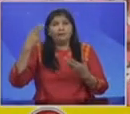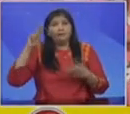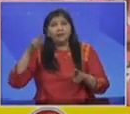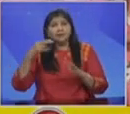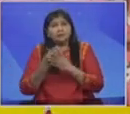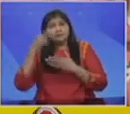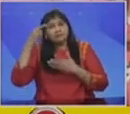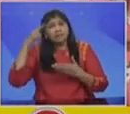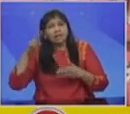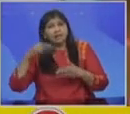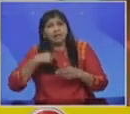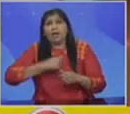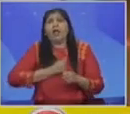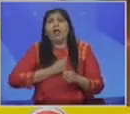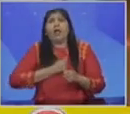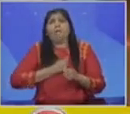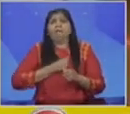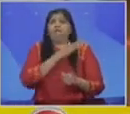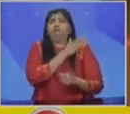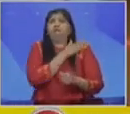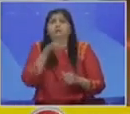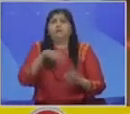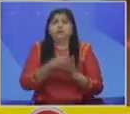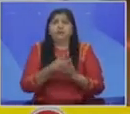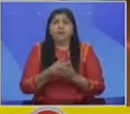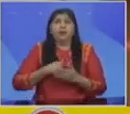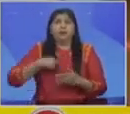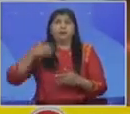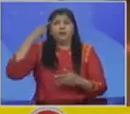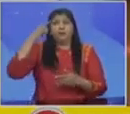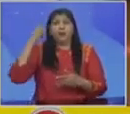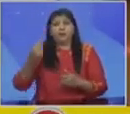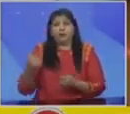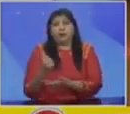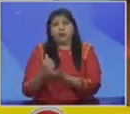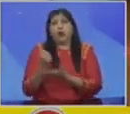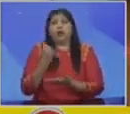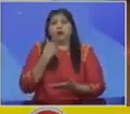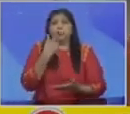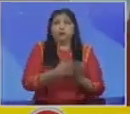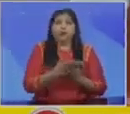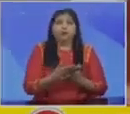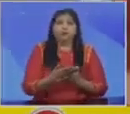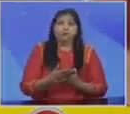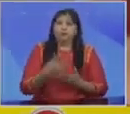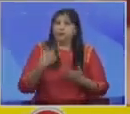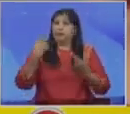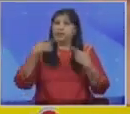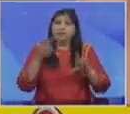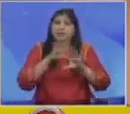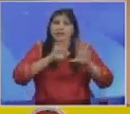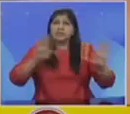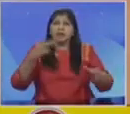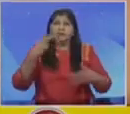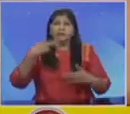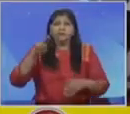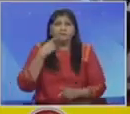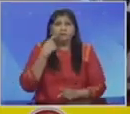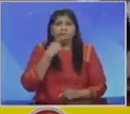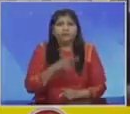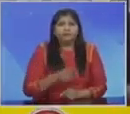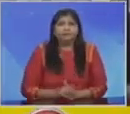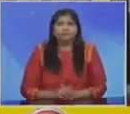करना यानी स्वयं अपने भाग्य का नियंता होना। रंजन बाबू की बात 100% सही